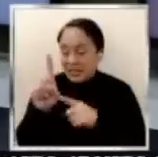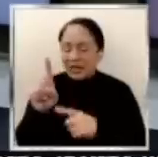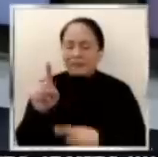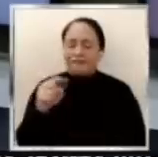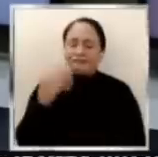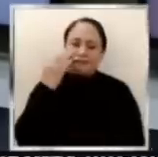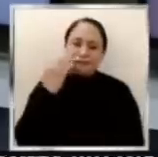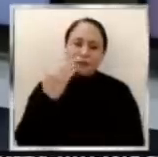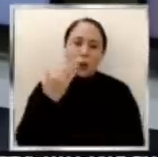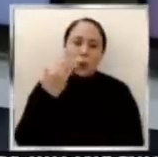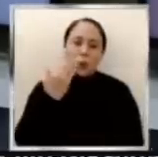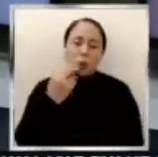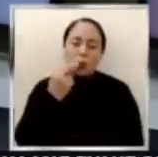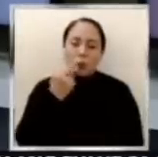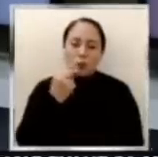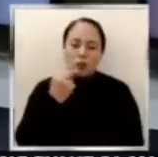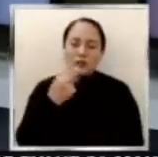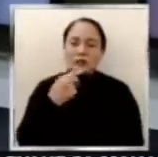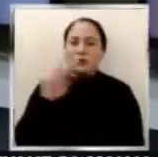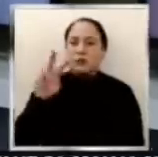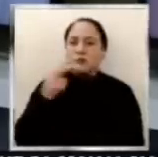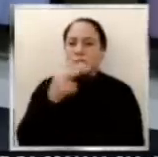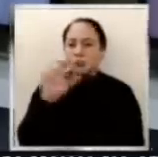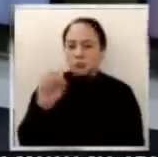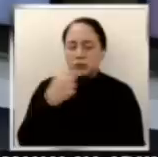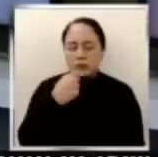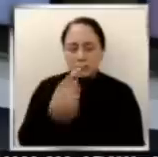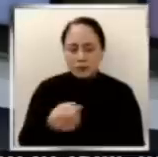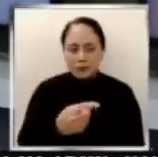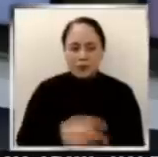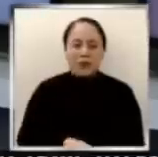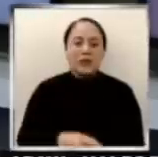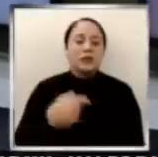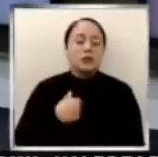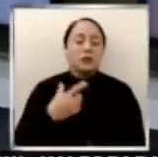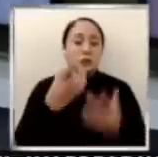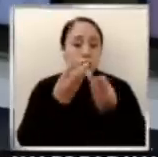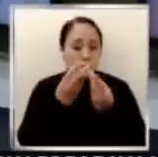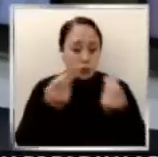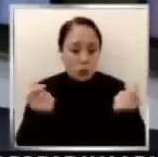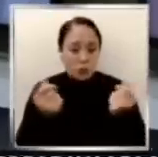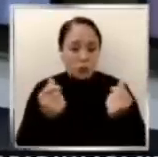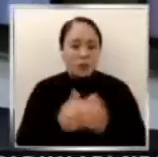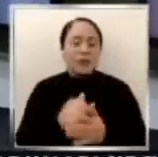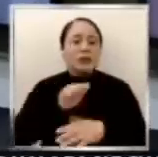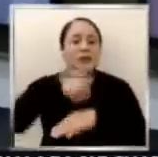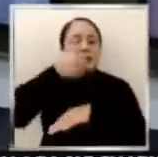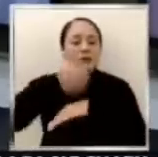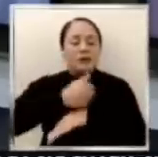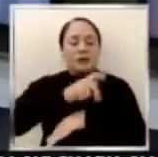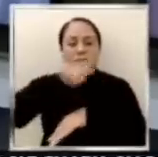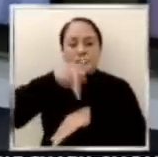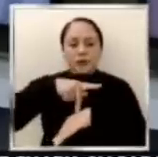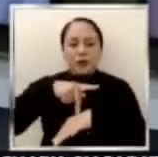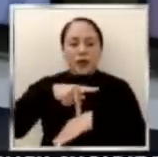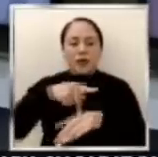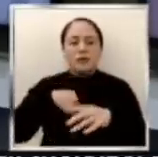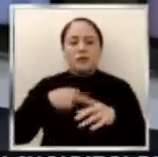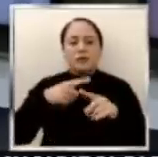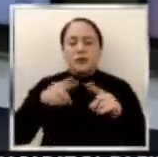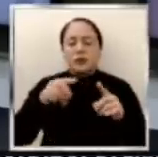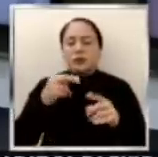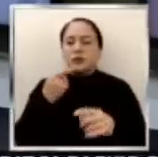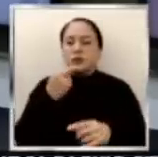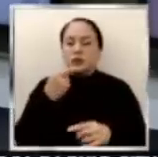sa World Health Organization na WHO. Kaya naman upang tugunan yan, inilunsad ang Philippine Multisectoral Nutrition Project